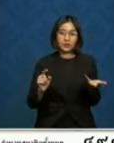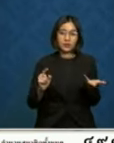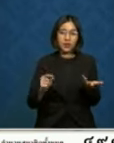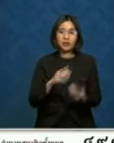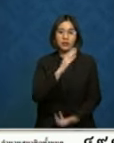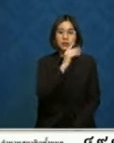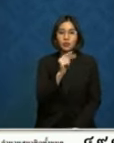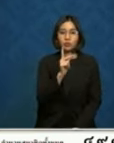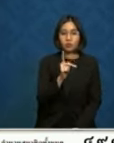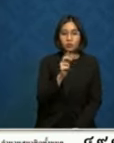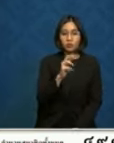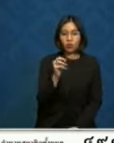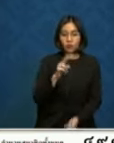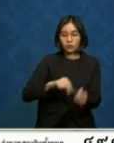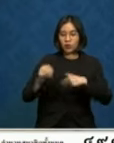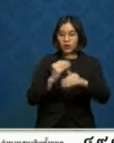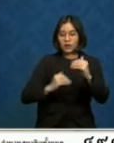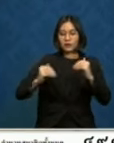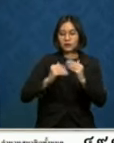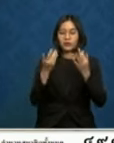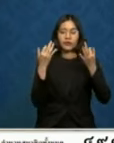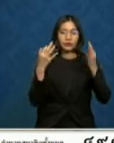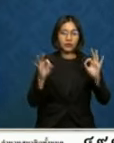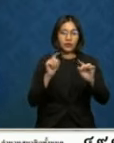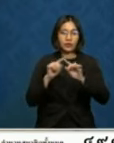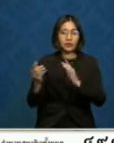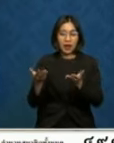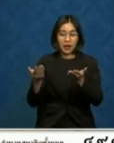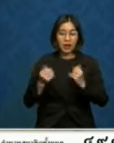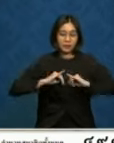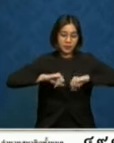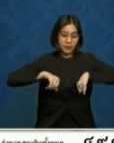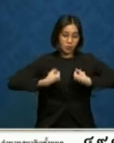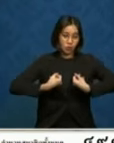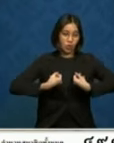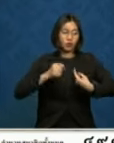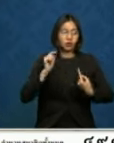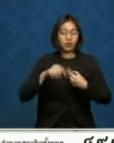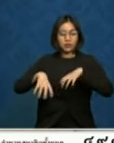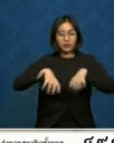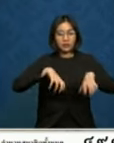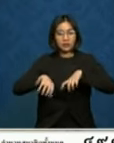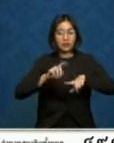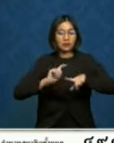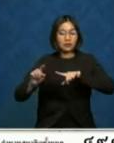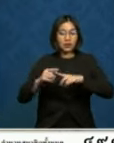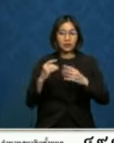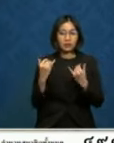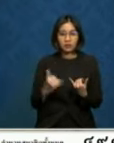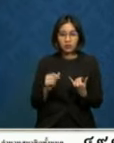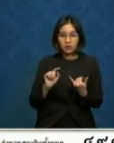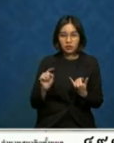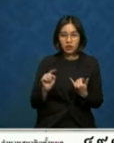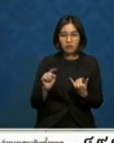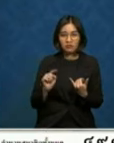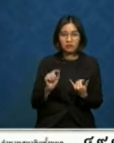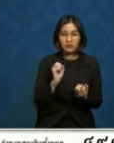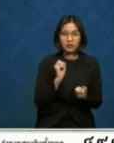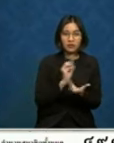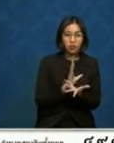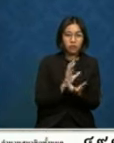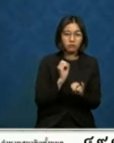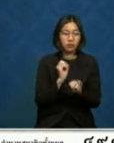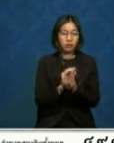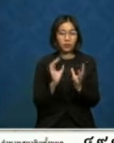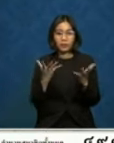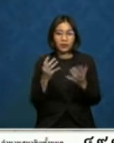ถ้าให้กรมคุ้มครองสิทธิและเสรีภาพรับเป็นเจ้าภาพในการทำตรงนี้มันจะเสียหายหรือ